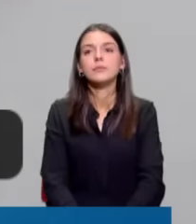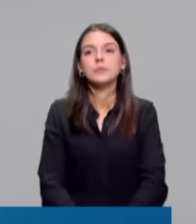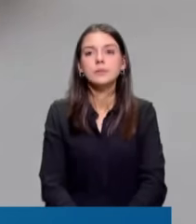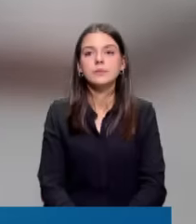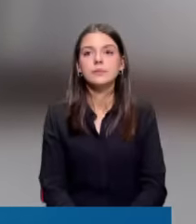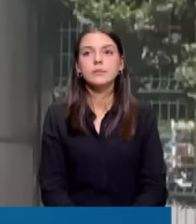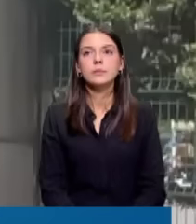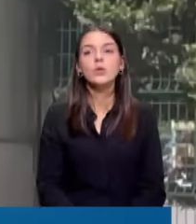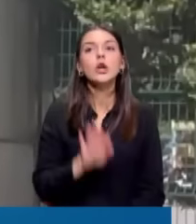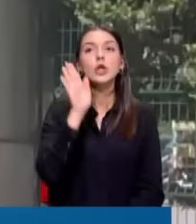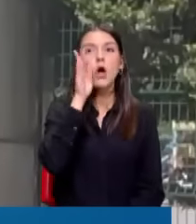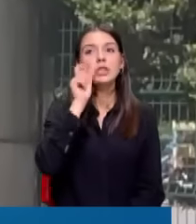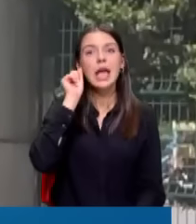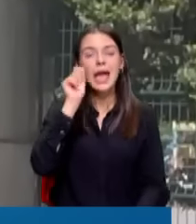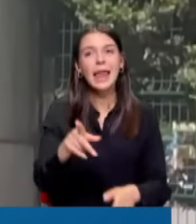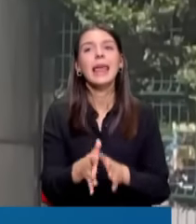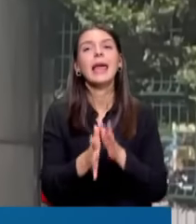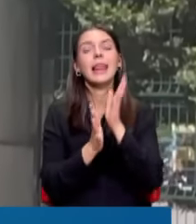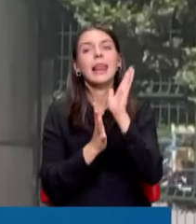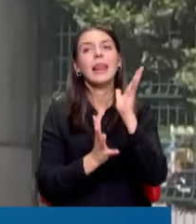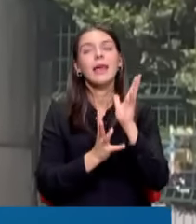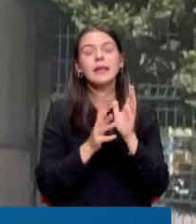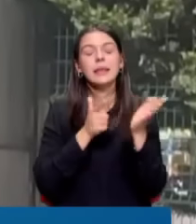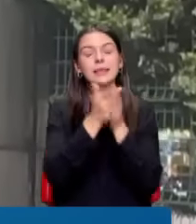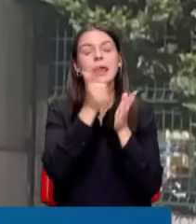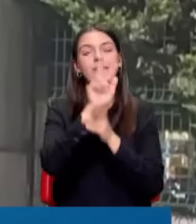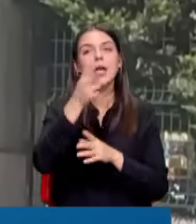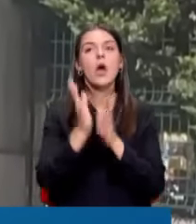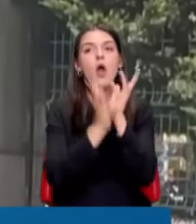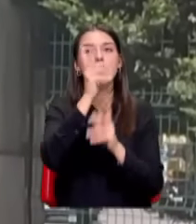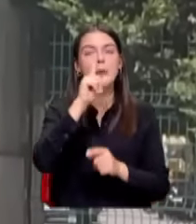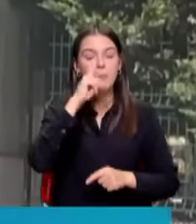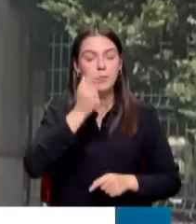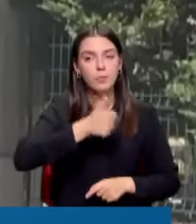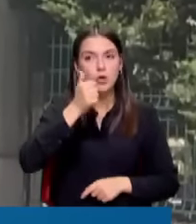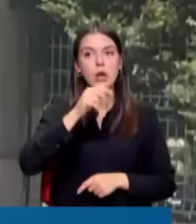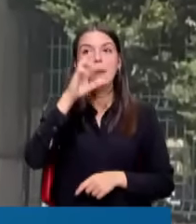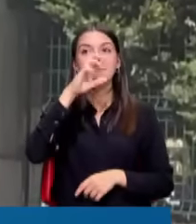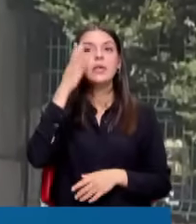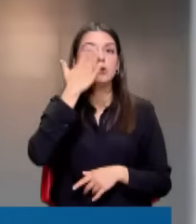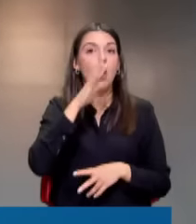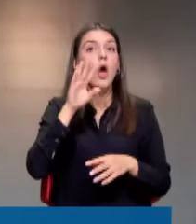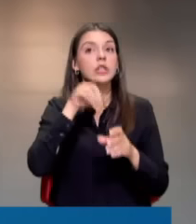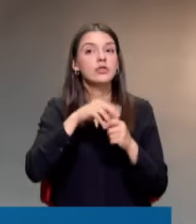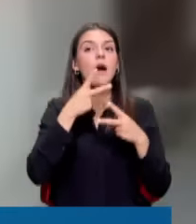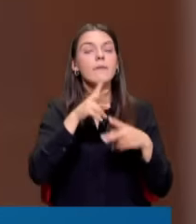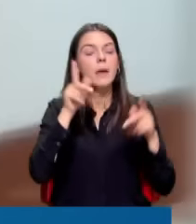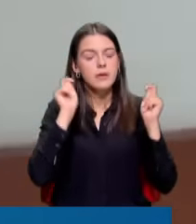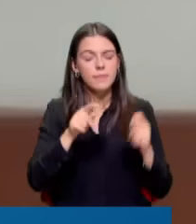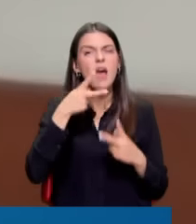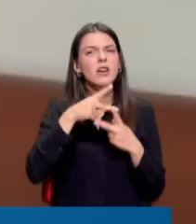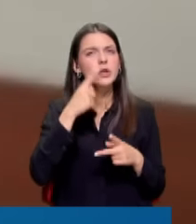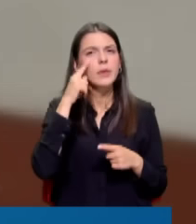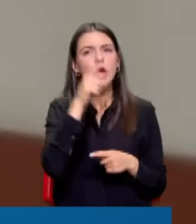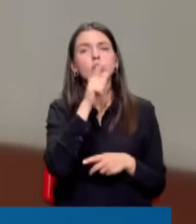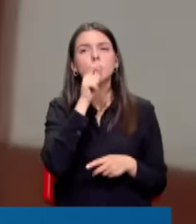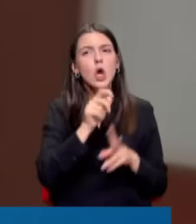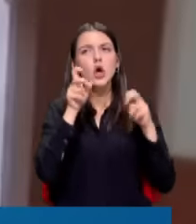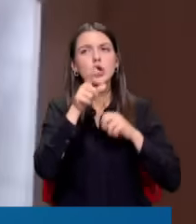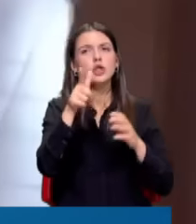yok. Kocaeli İl Tarım ve Orman Müdürlüğü mesai saatinde personel yok iddiasıyla ilgili açıklama yaptı. Açıklamada söz konusu